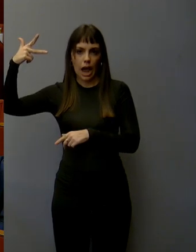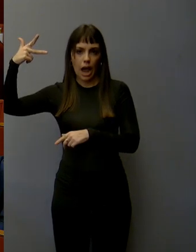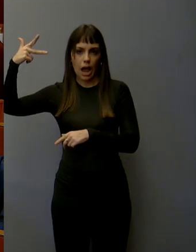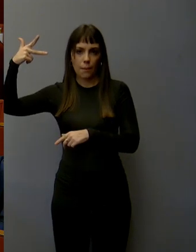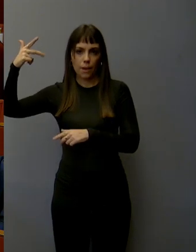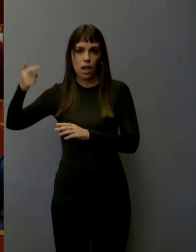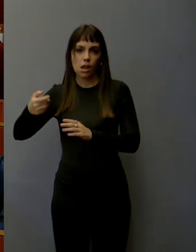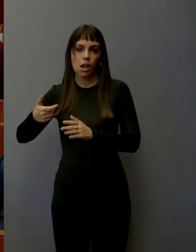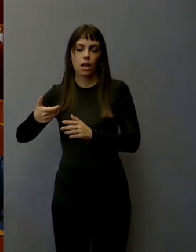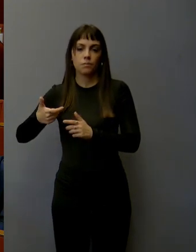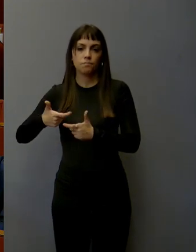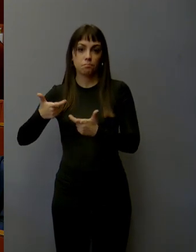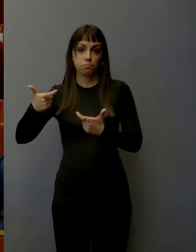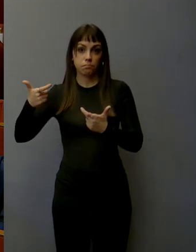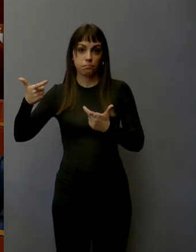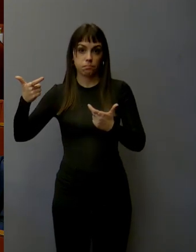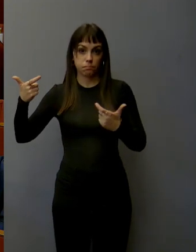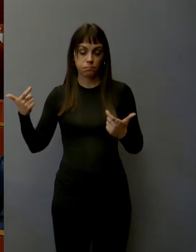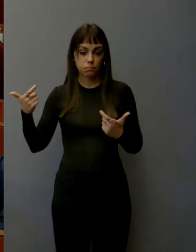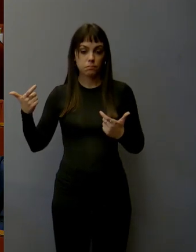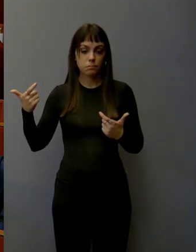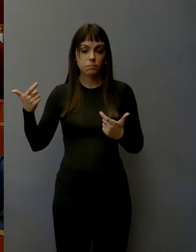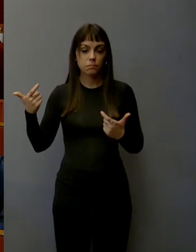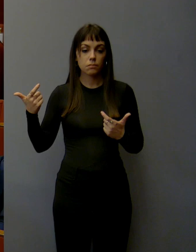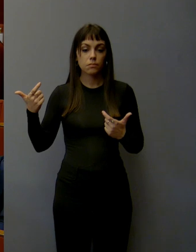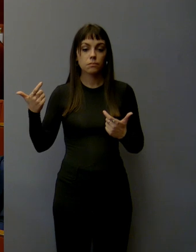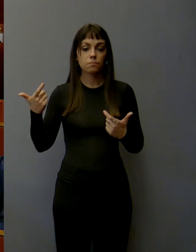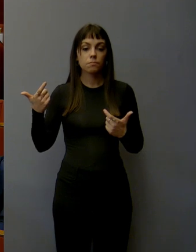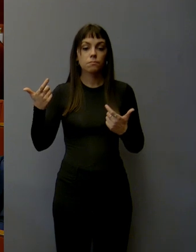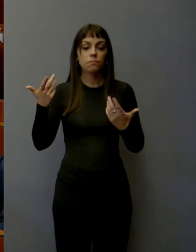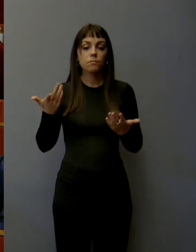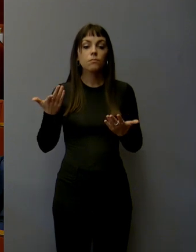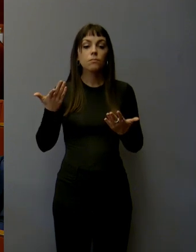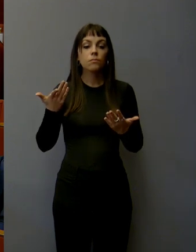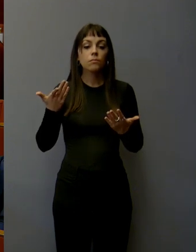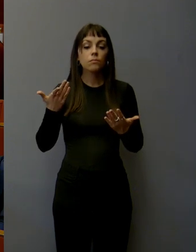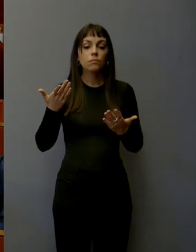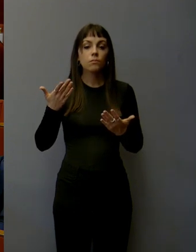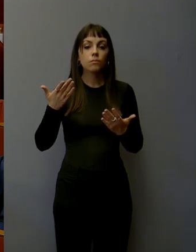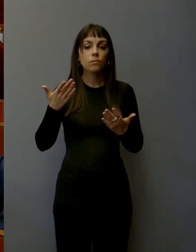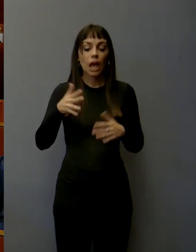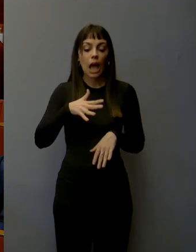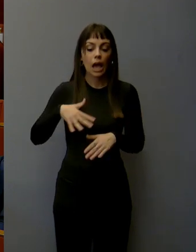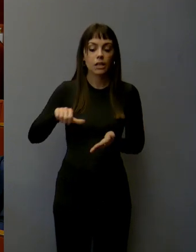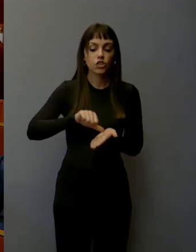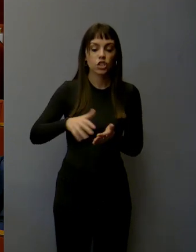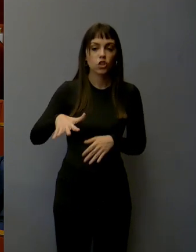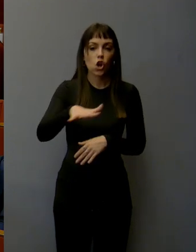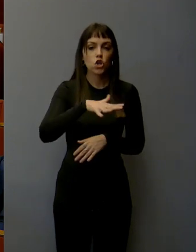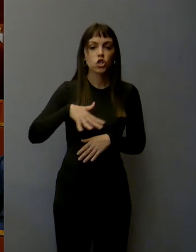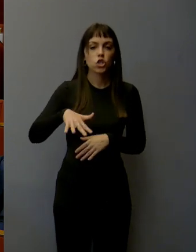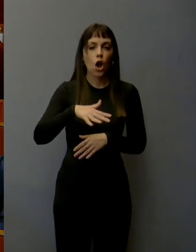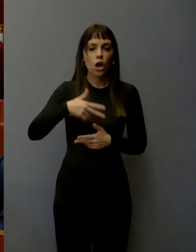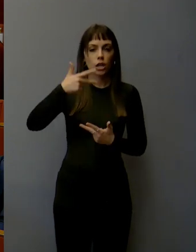Gambino La prego di correggermi se sbaglio ha detto che soltanto nel centro storico oltre a quelle già presenti ne verranno installate altre 736